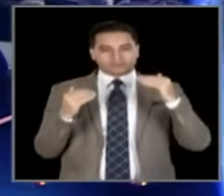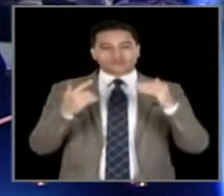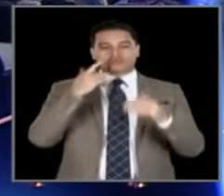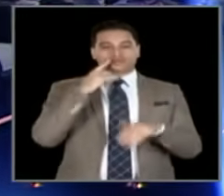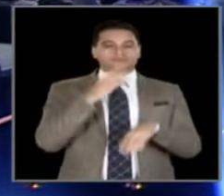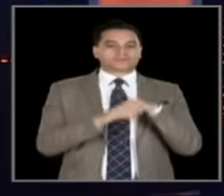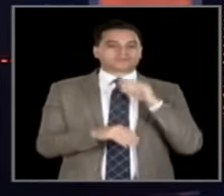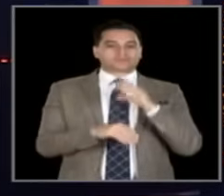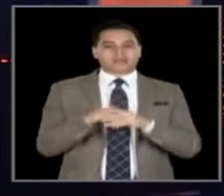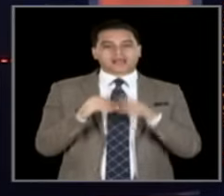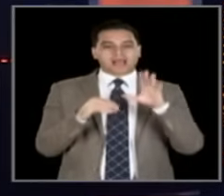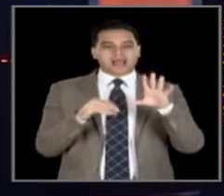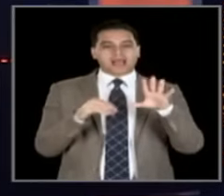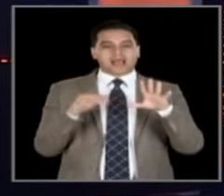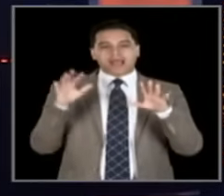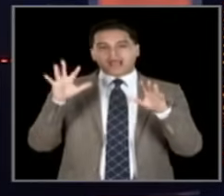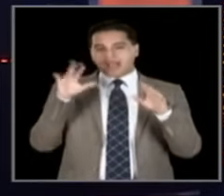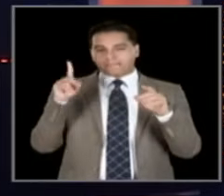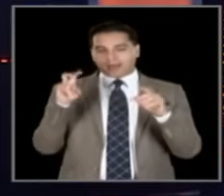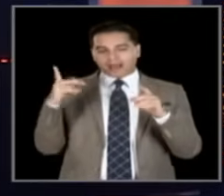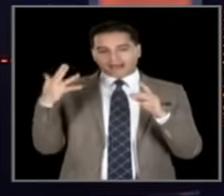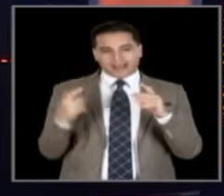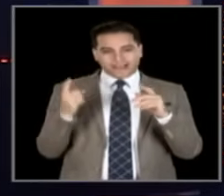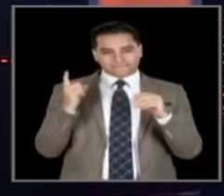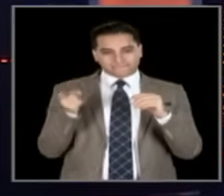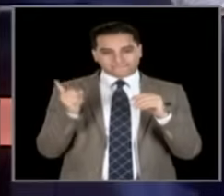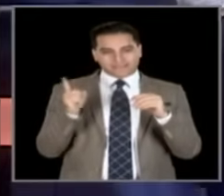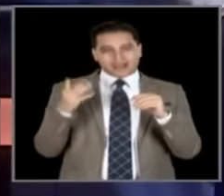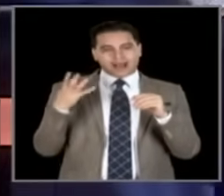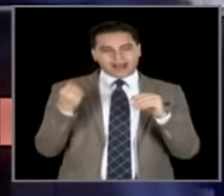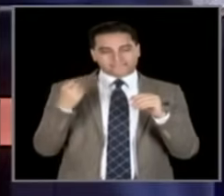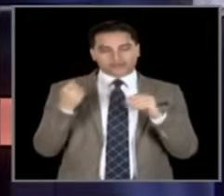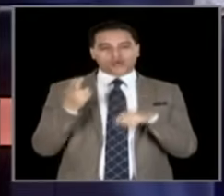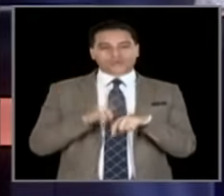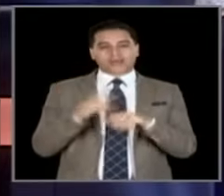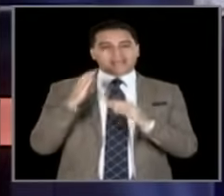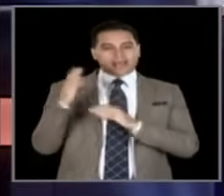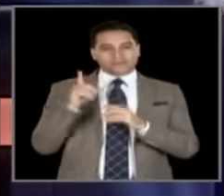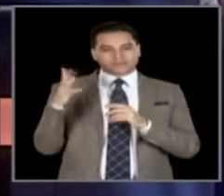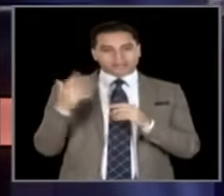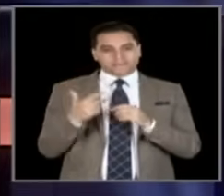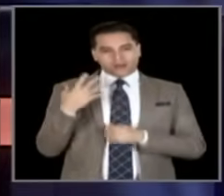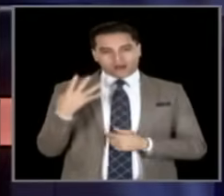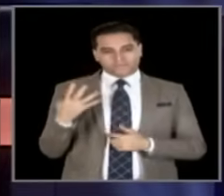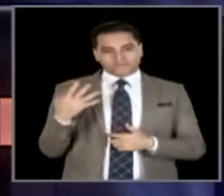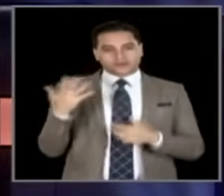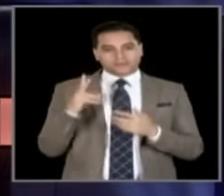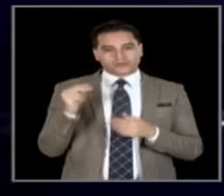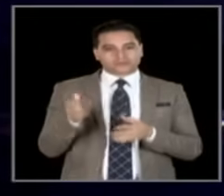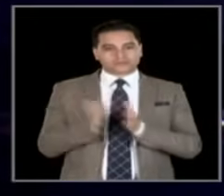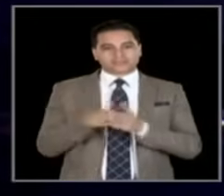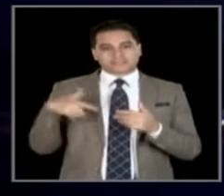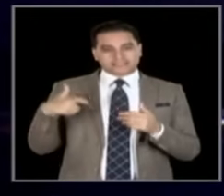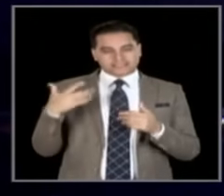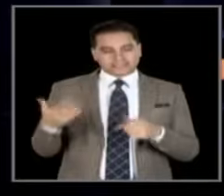غيرت هبه كنتوا كام 40 وكام اجابه صح عه يبقى 20 يبقى